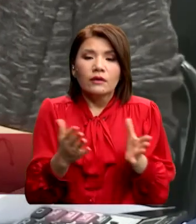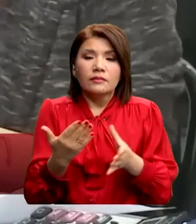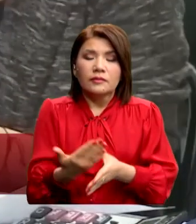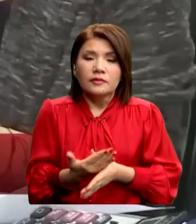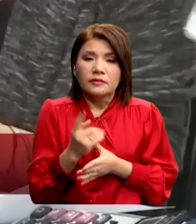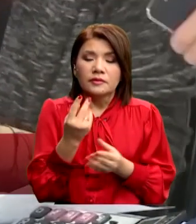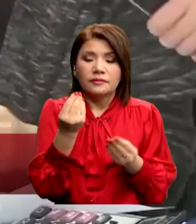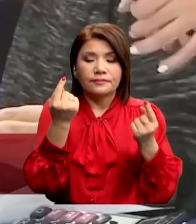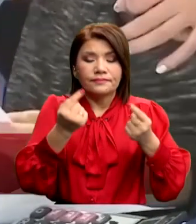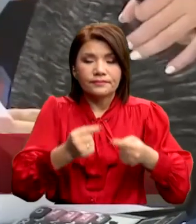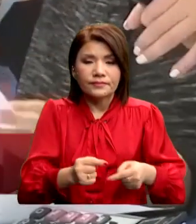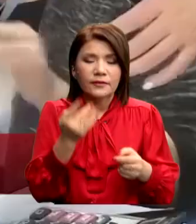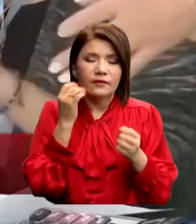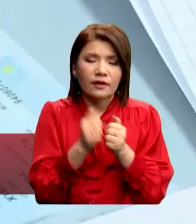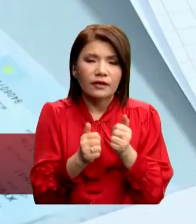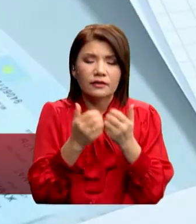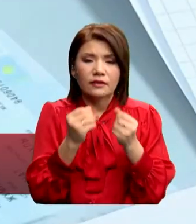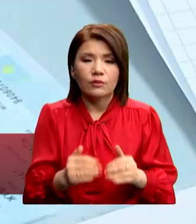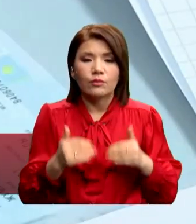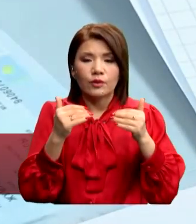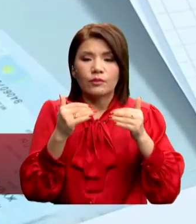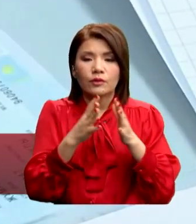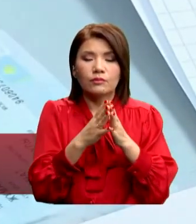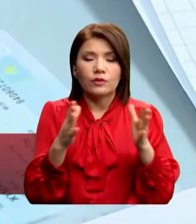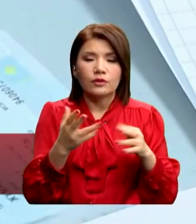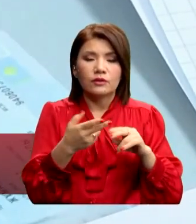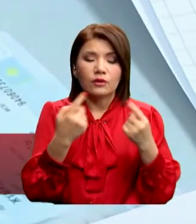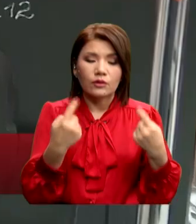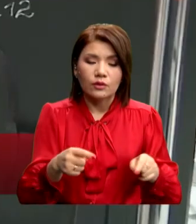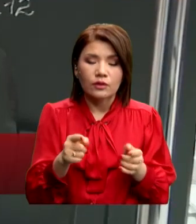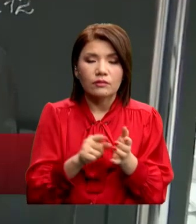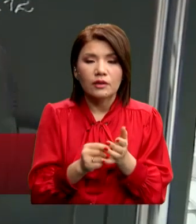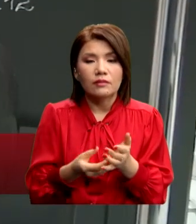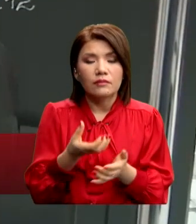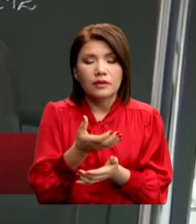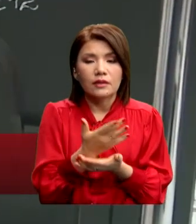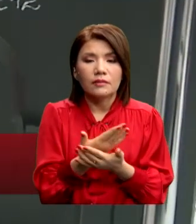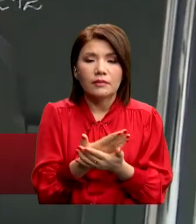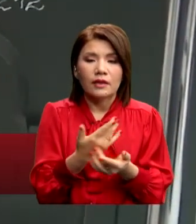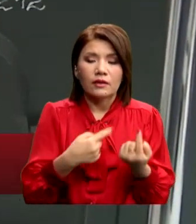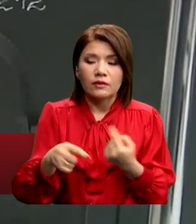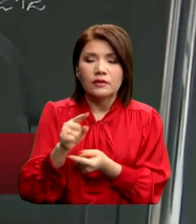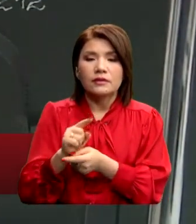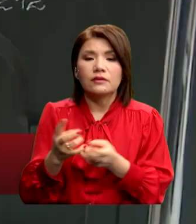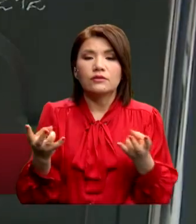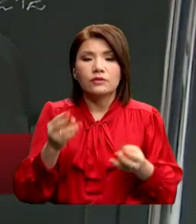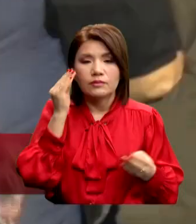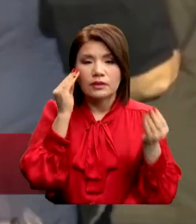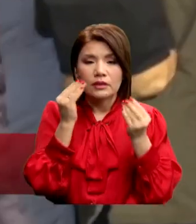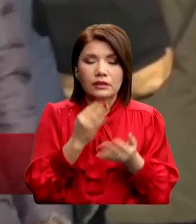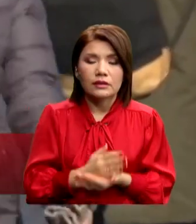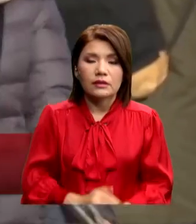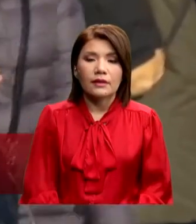себебі инфляция күн өткен сайын артып келеді, бірақ басқа да әлеуметтік төлемдерге индексация жүргізу қажет деген пікірде.